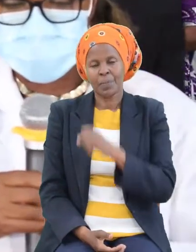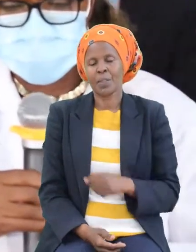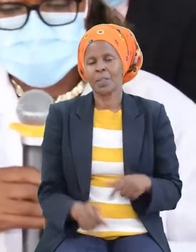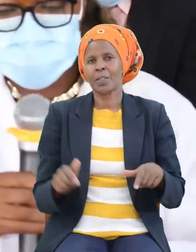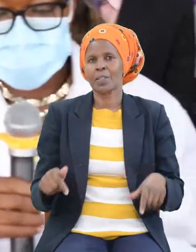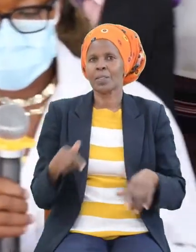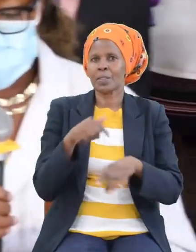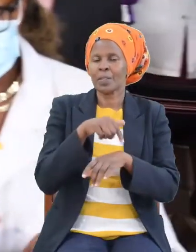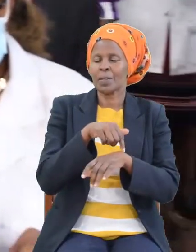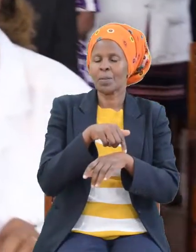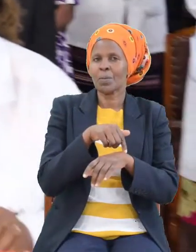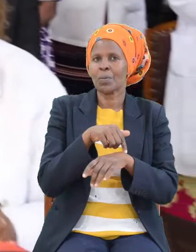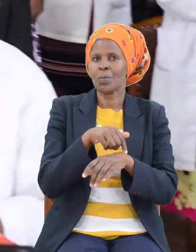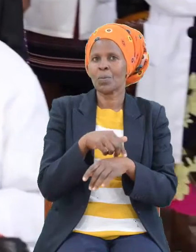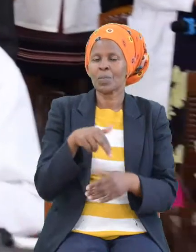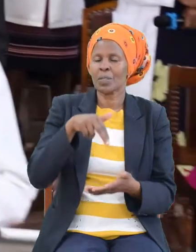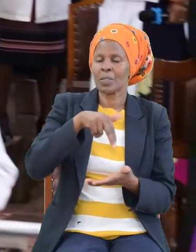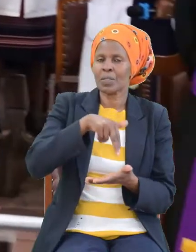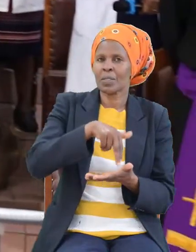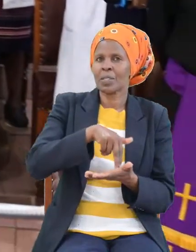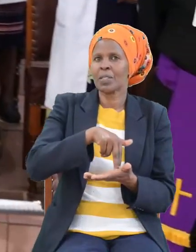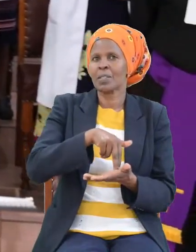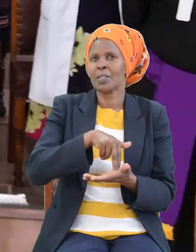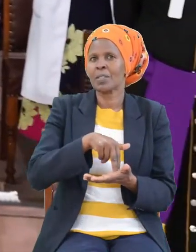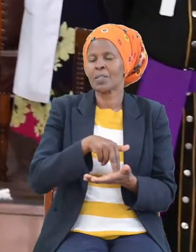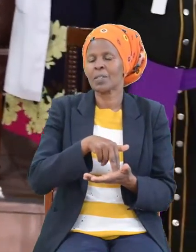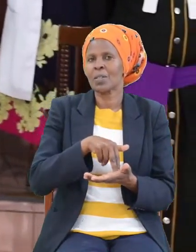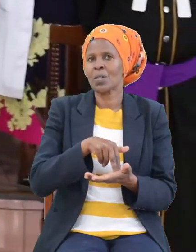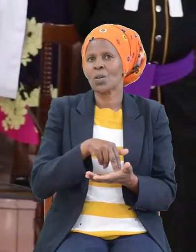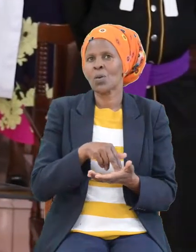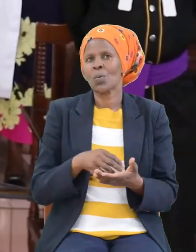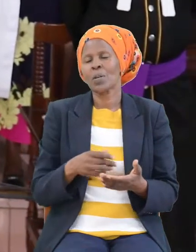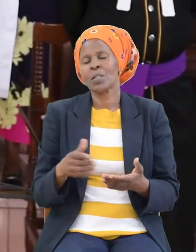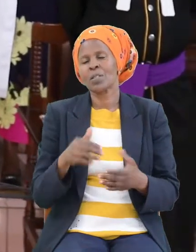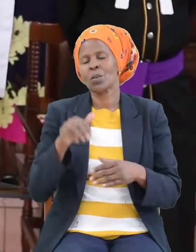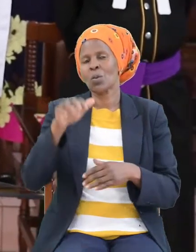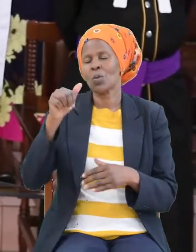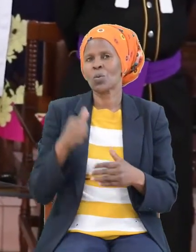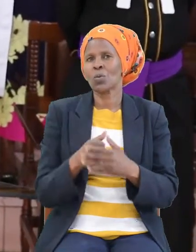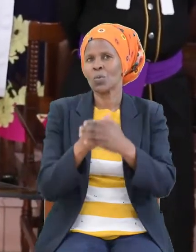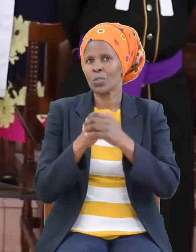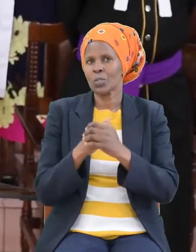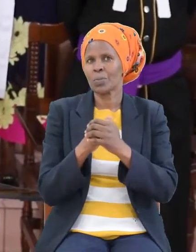Wakati huu tukua tumesimama tu vile tumesimama, tutasoma mwito wa kuabudu.